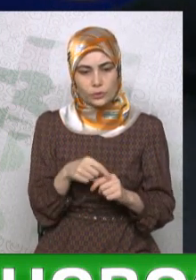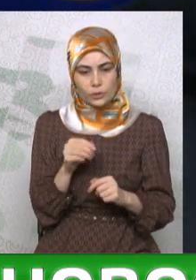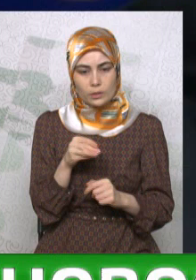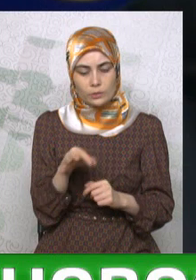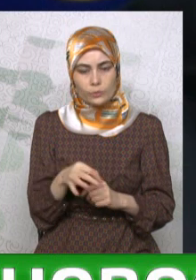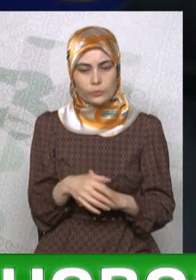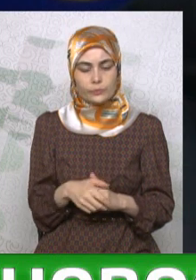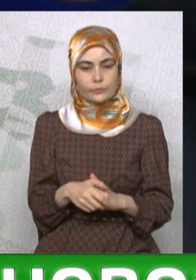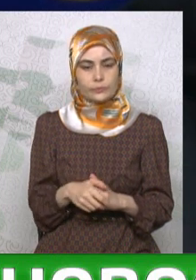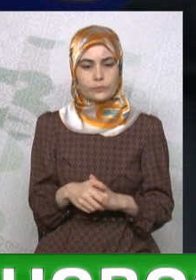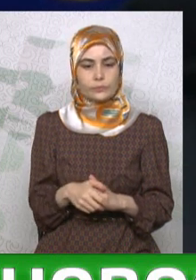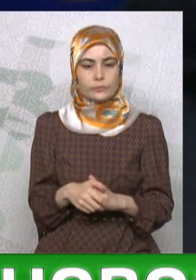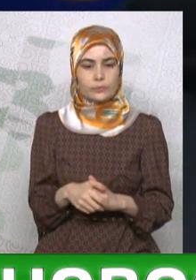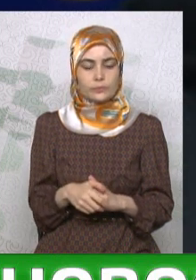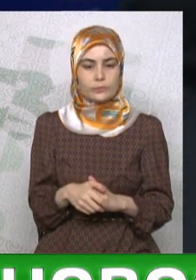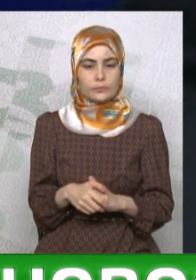Рамзан, что там ситуация?